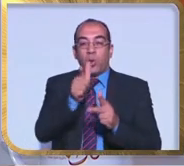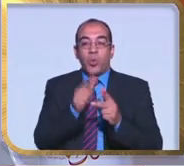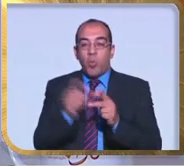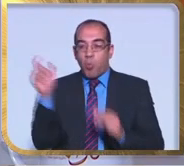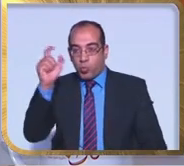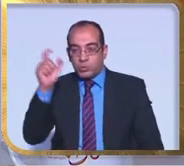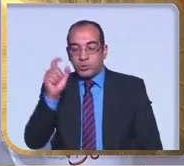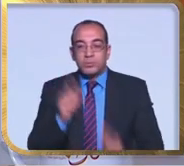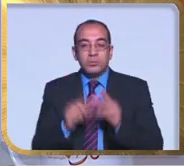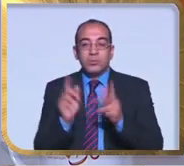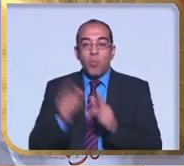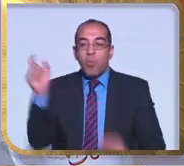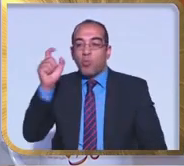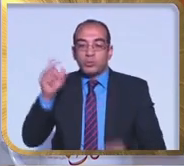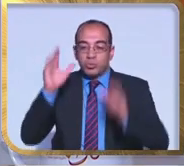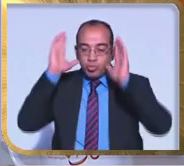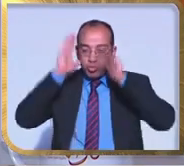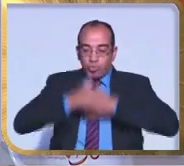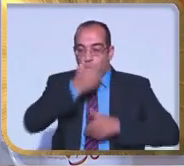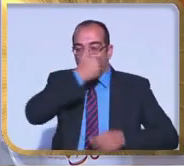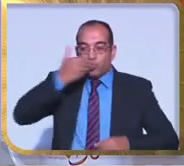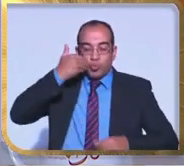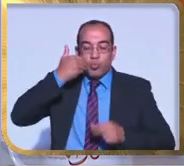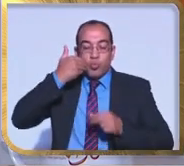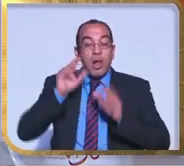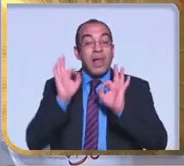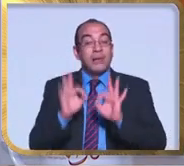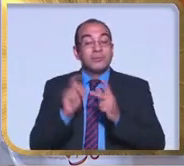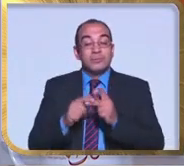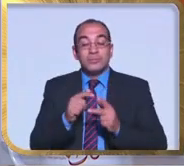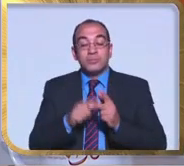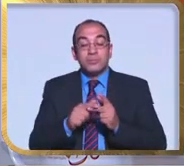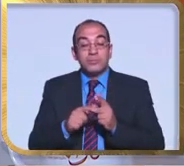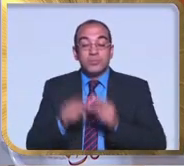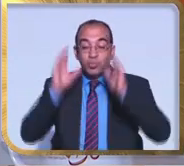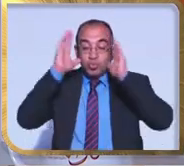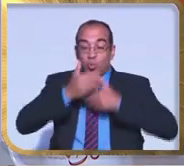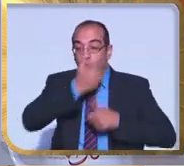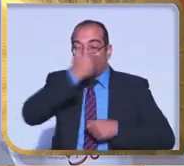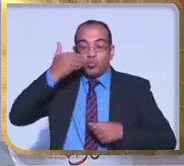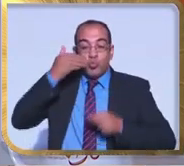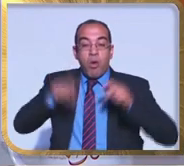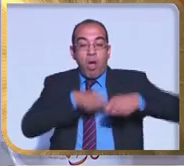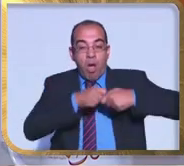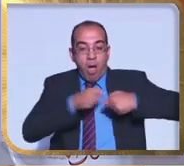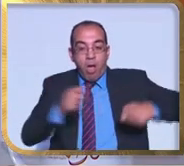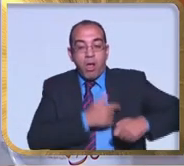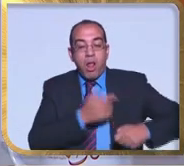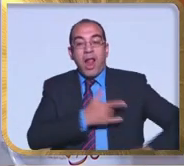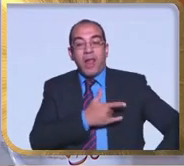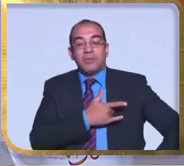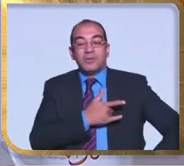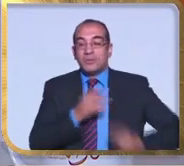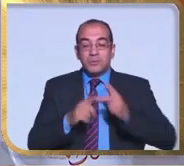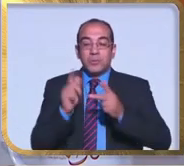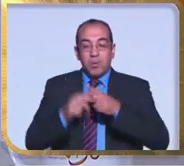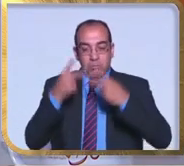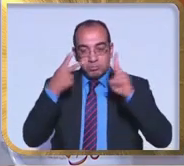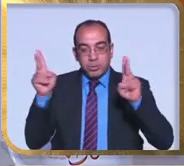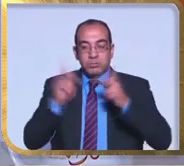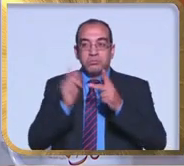مسلم بإنك تصلي وتصوم دون عقيدة راسخة في قلبك، ولا في عقيدة الأول في قلبك